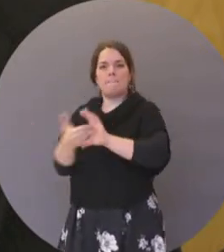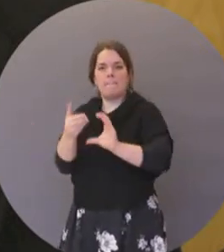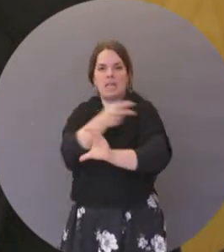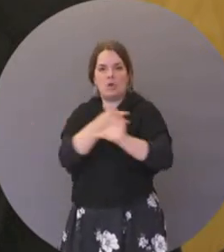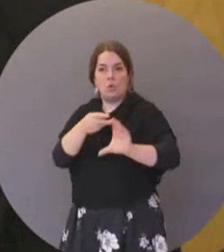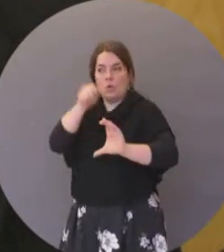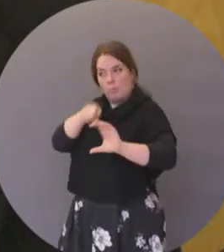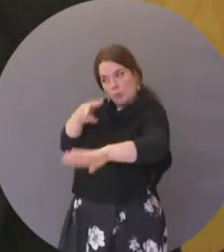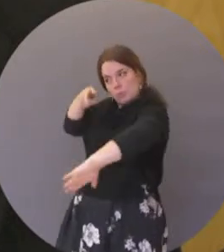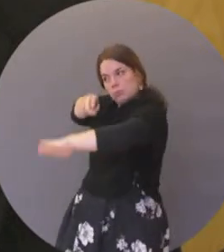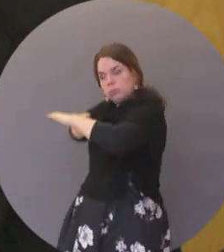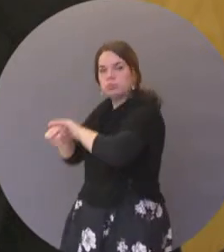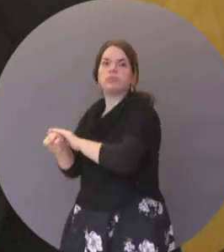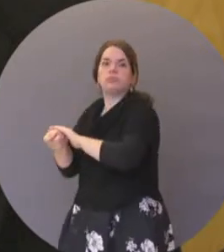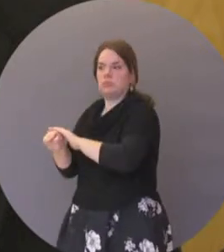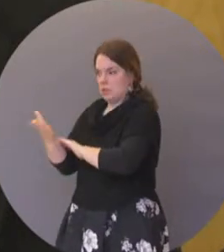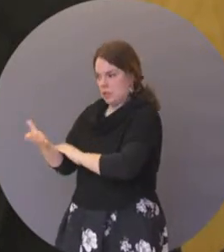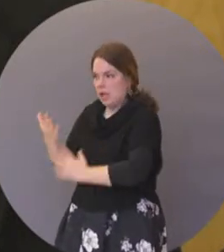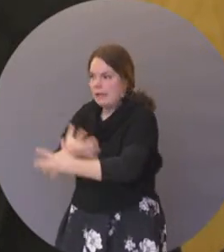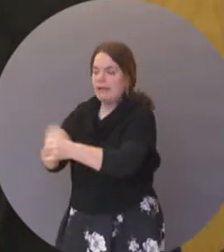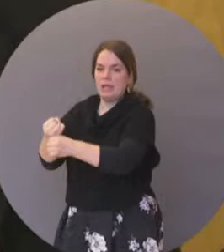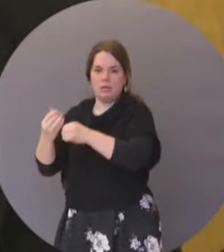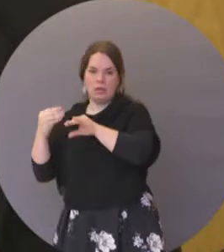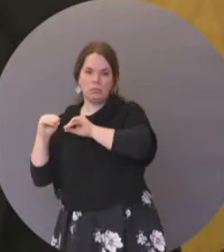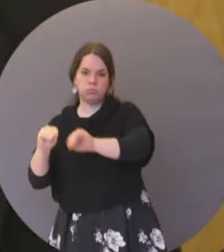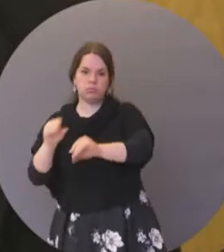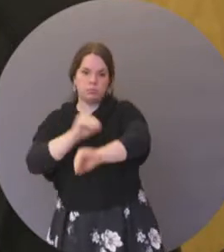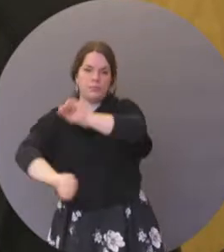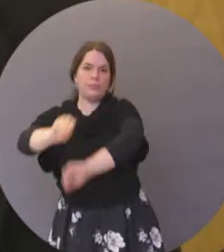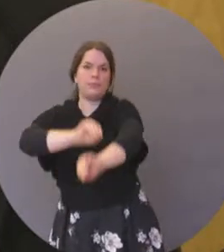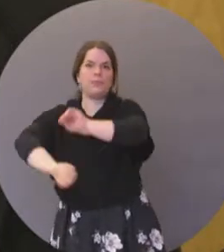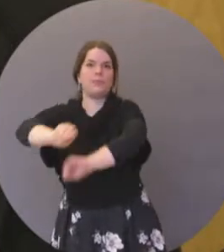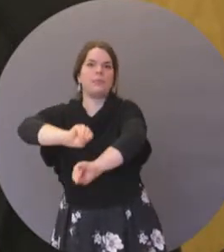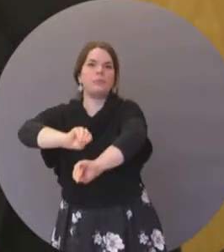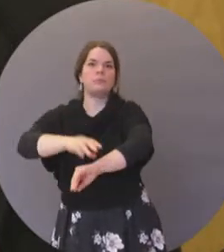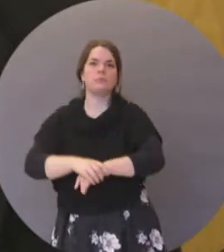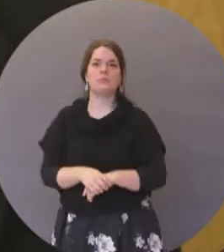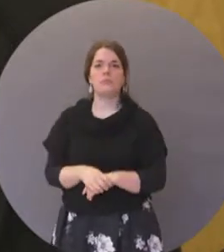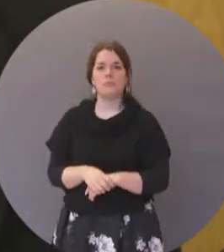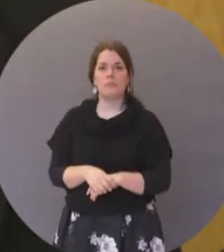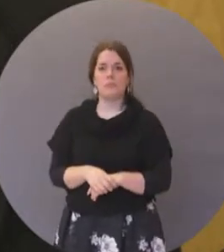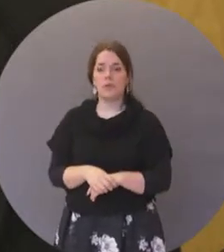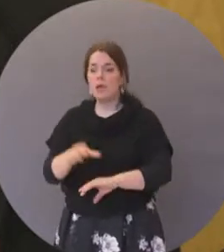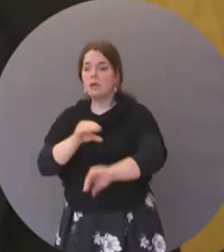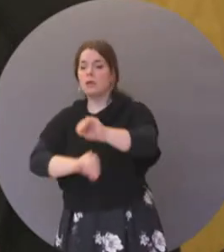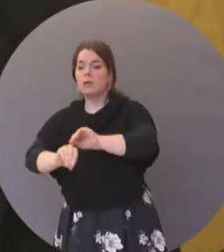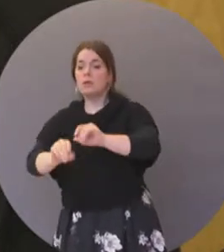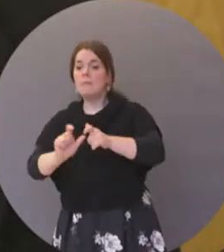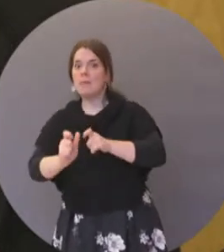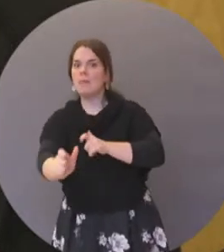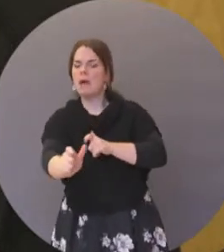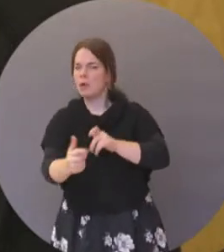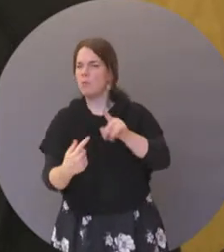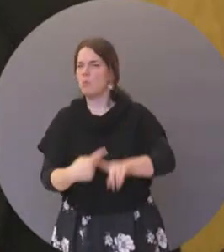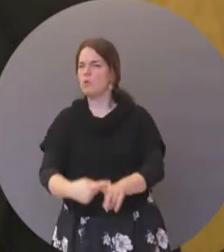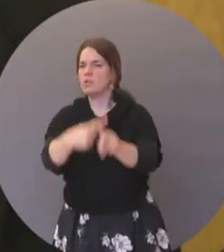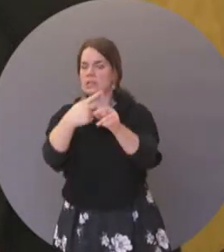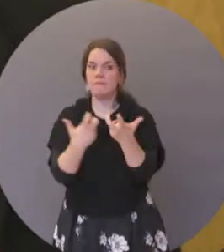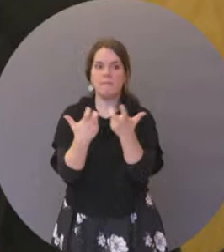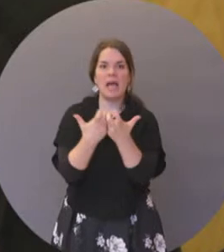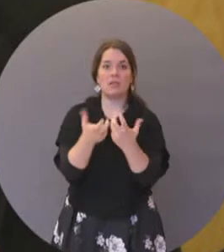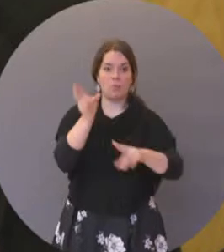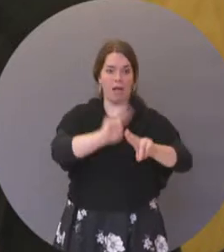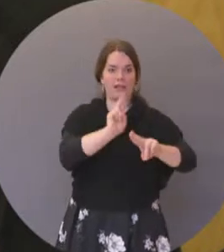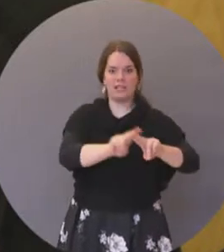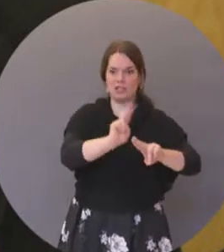financer un tel service les autres bénéfices de cette action sont multiples les retombées économiques pour les artisans et les